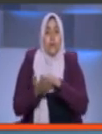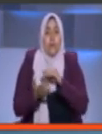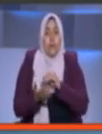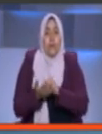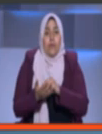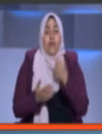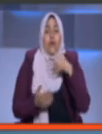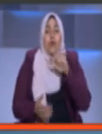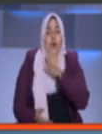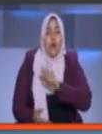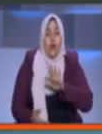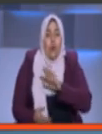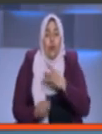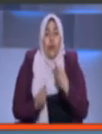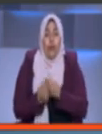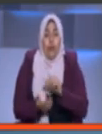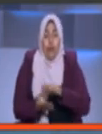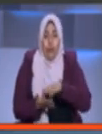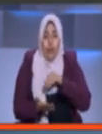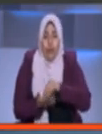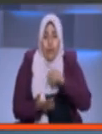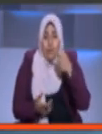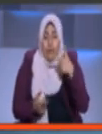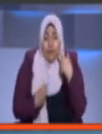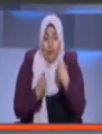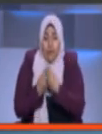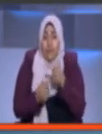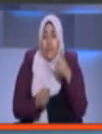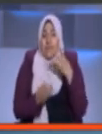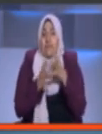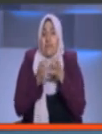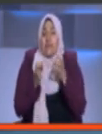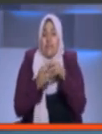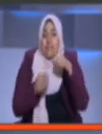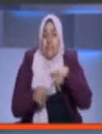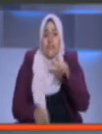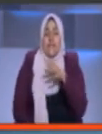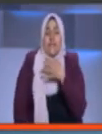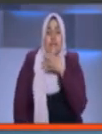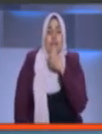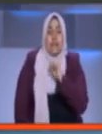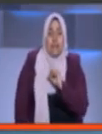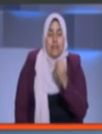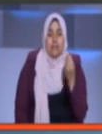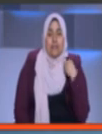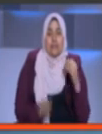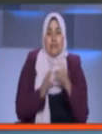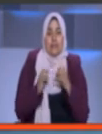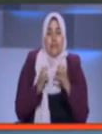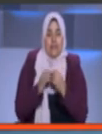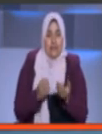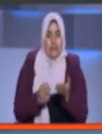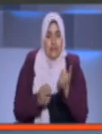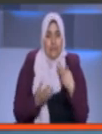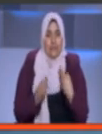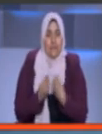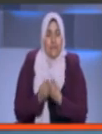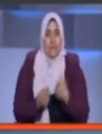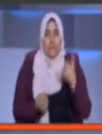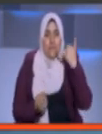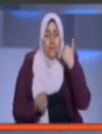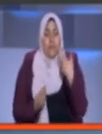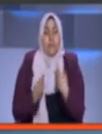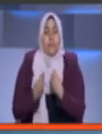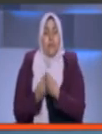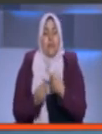جولة مع مراسلين من أوروبا وعدة دول في أوروبا. نبدأ ينضم إلينا الزميل